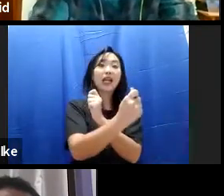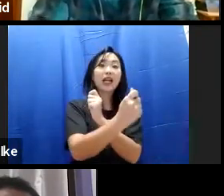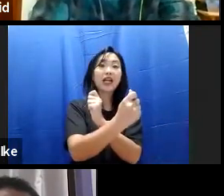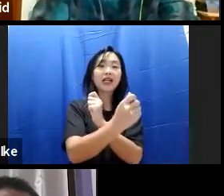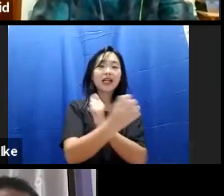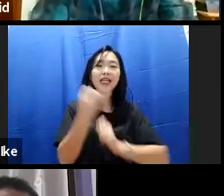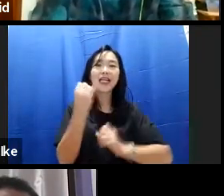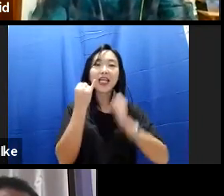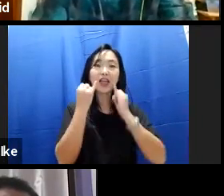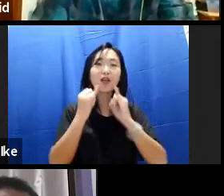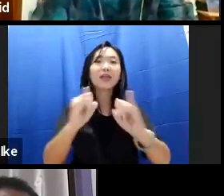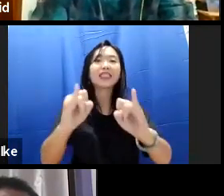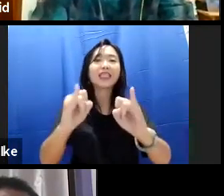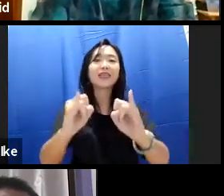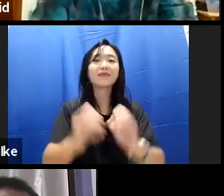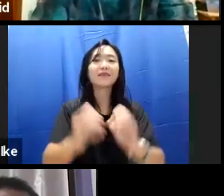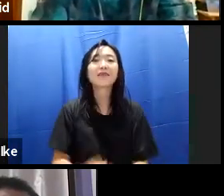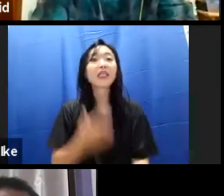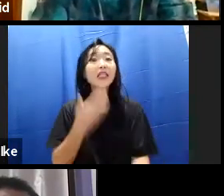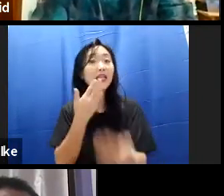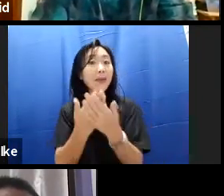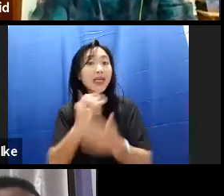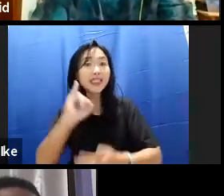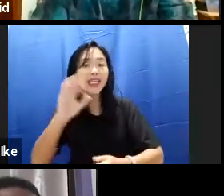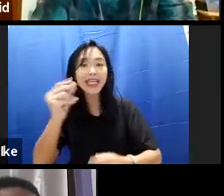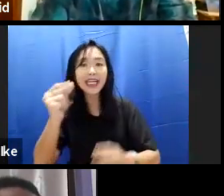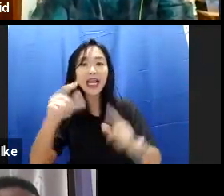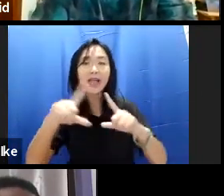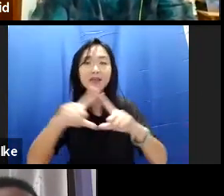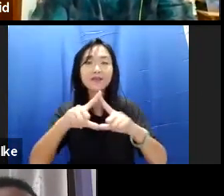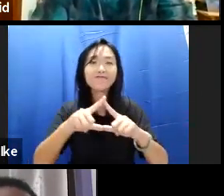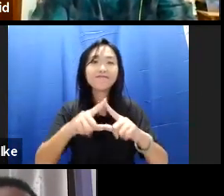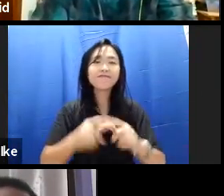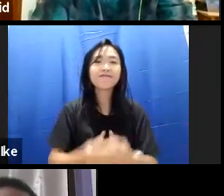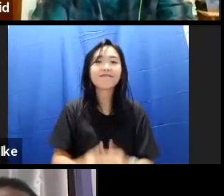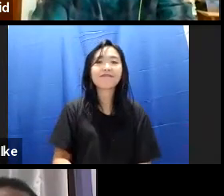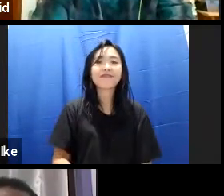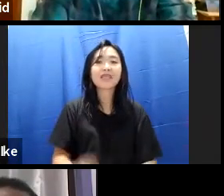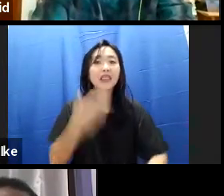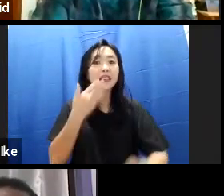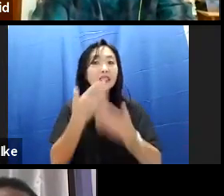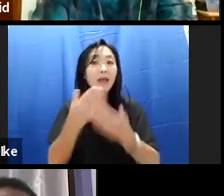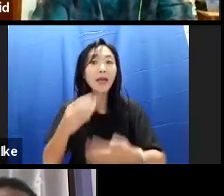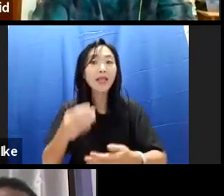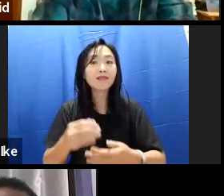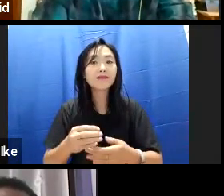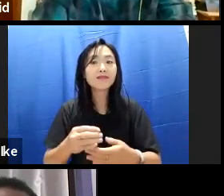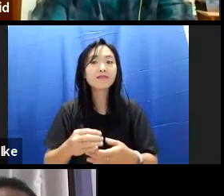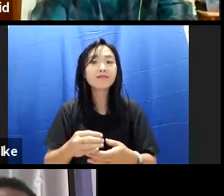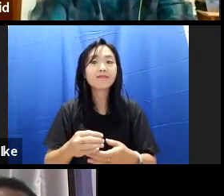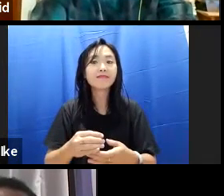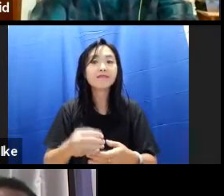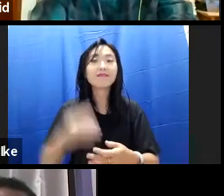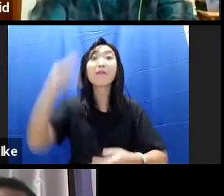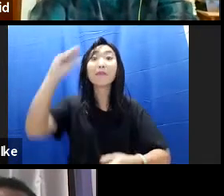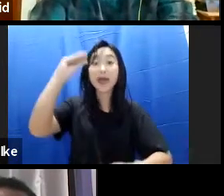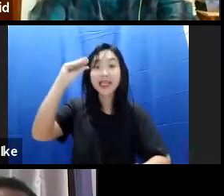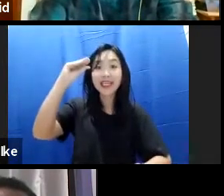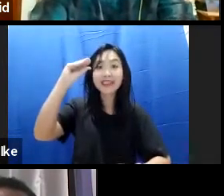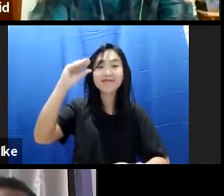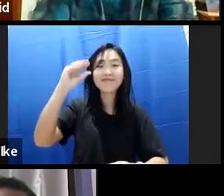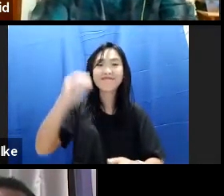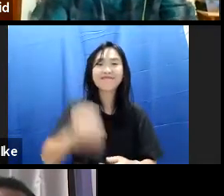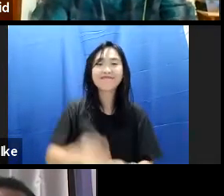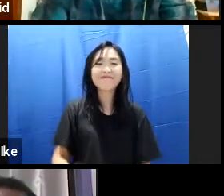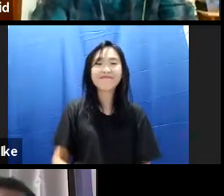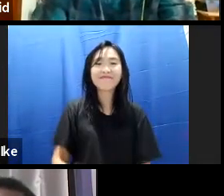Baik, terima kasih Ira. Assalamualaikum warahmatullahi wabarakatuh. Selamat pagi kalau di sini. Salam